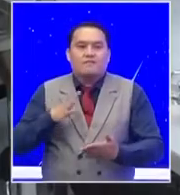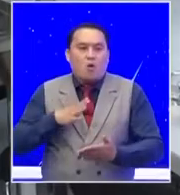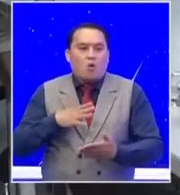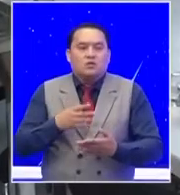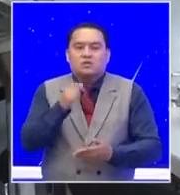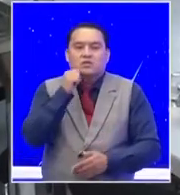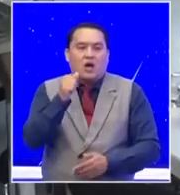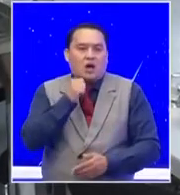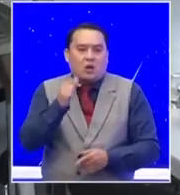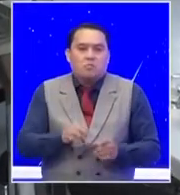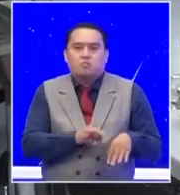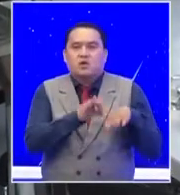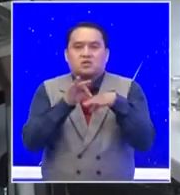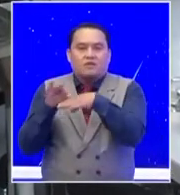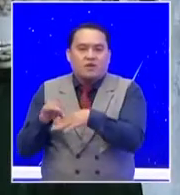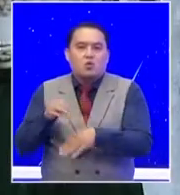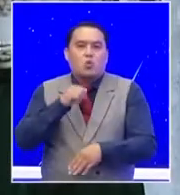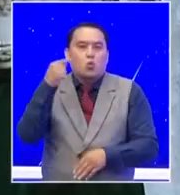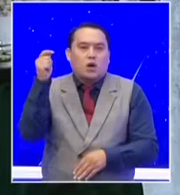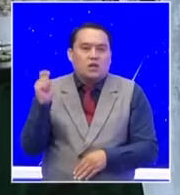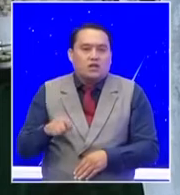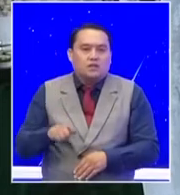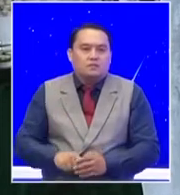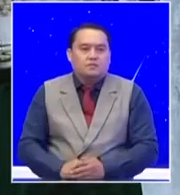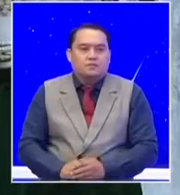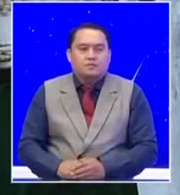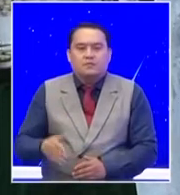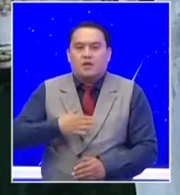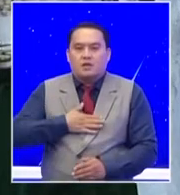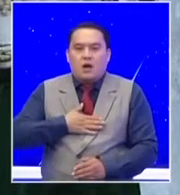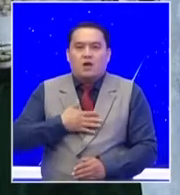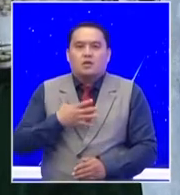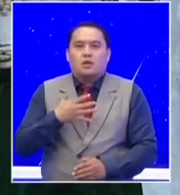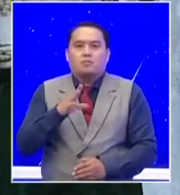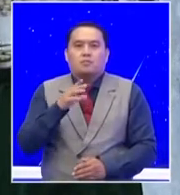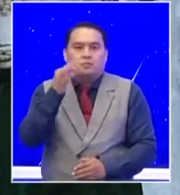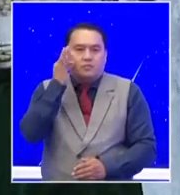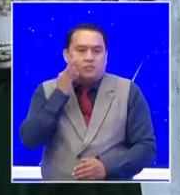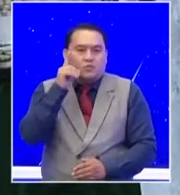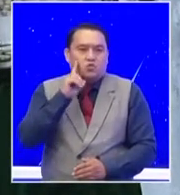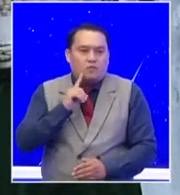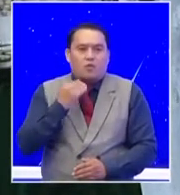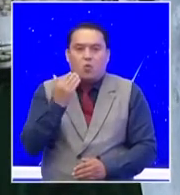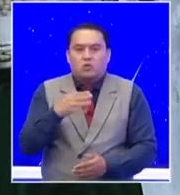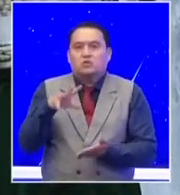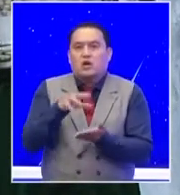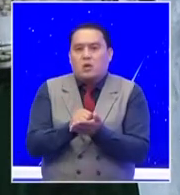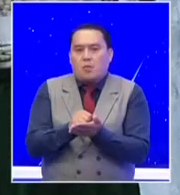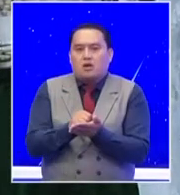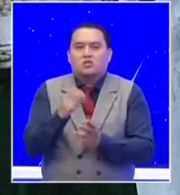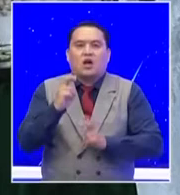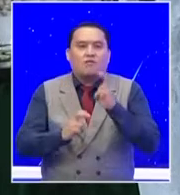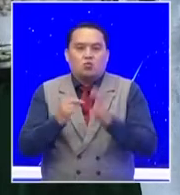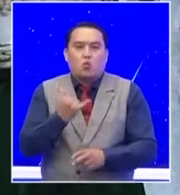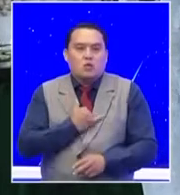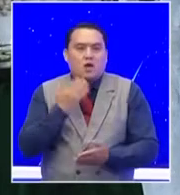органический сахар для них поставляется из Украины. Я сам пчеловод в 5-м поколении. И пчеловодством тоже занимаюсь на заводе. У нас